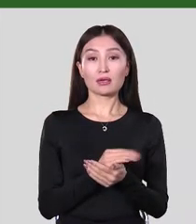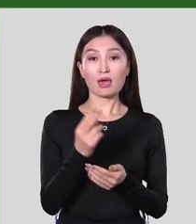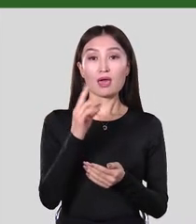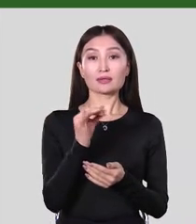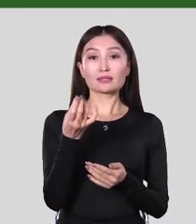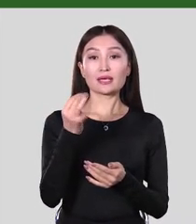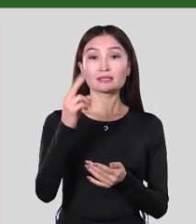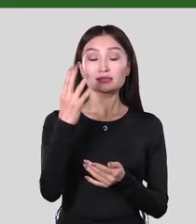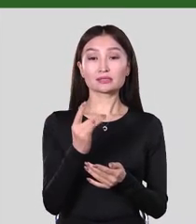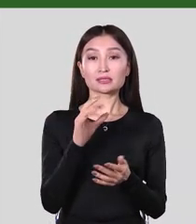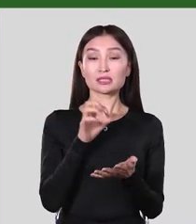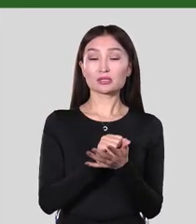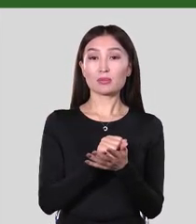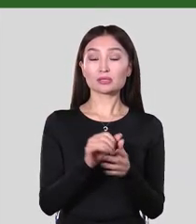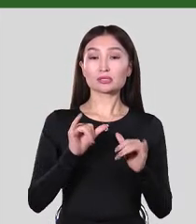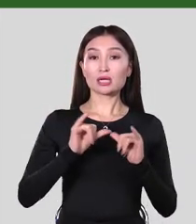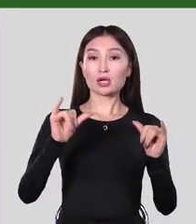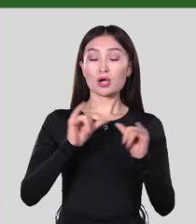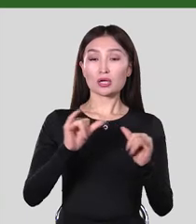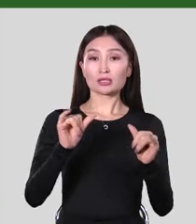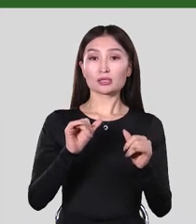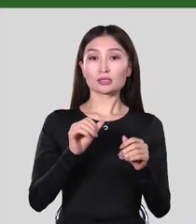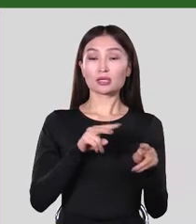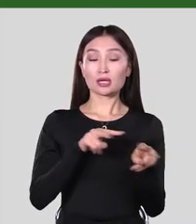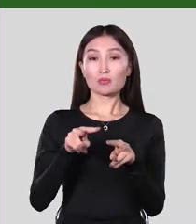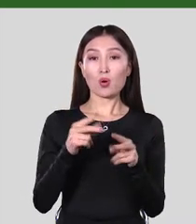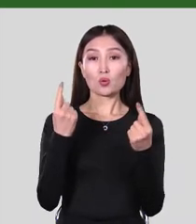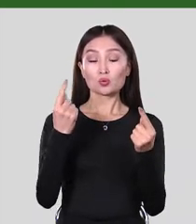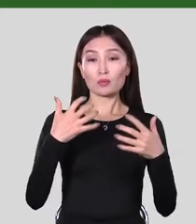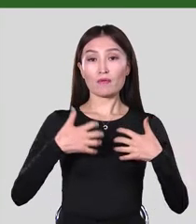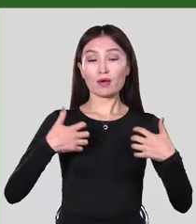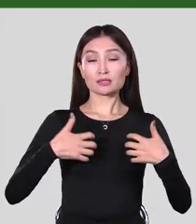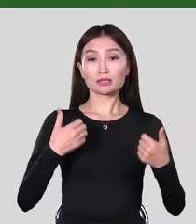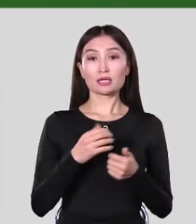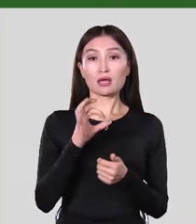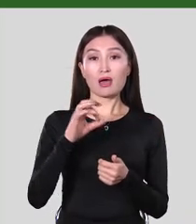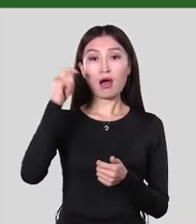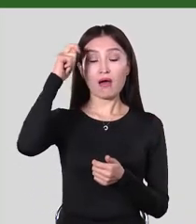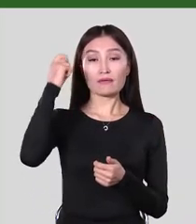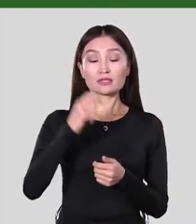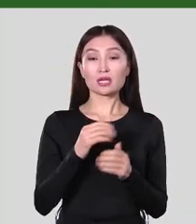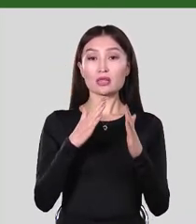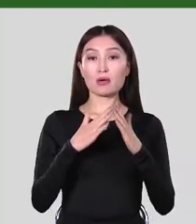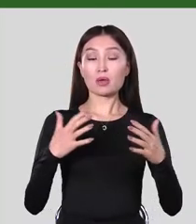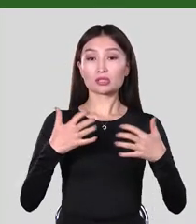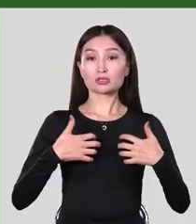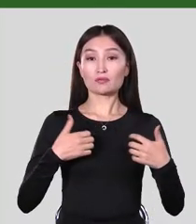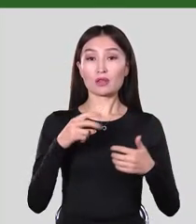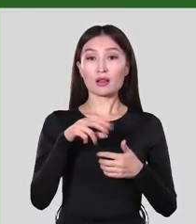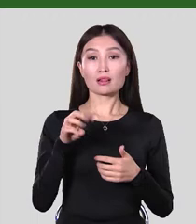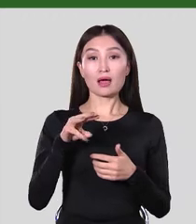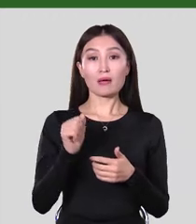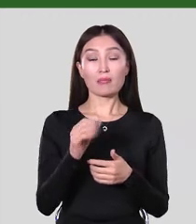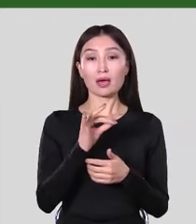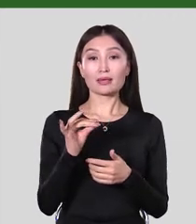Индейцы занимаются разведением крупного рогатого скота и овец, но самые характерные домашние животные здесь – лама